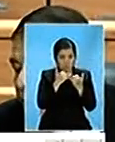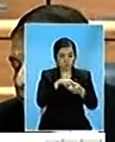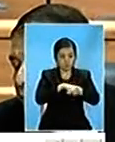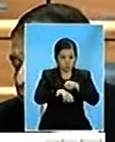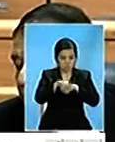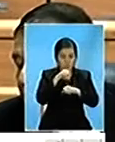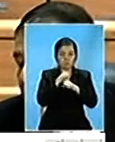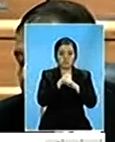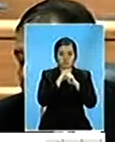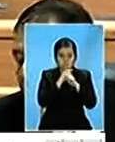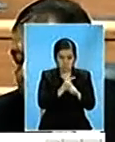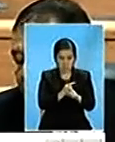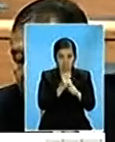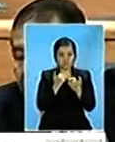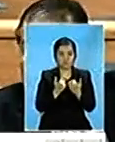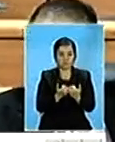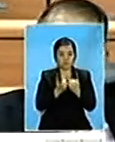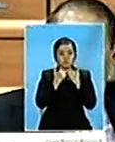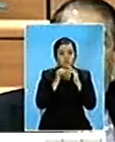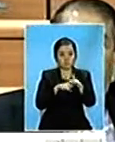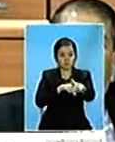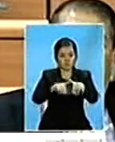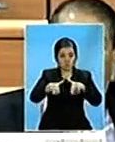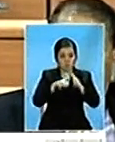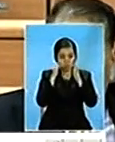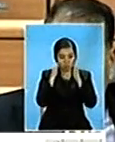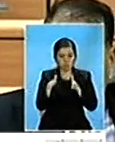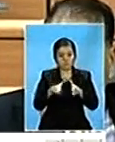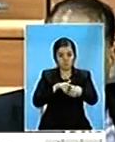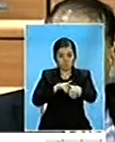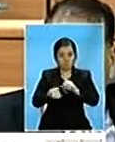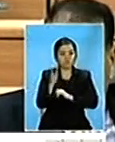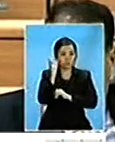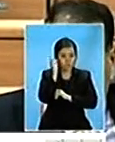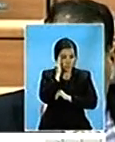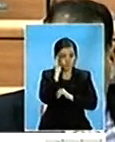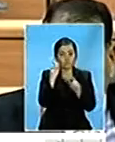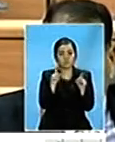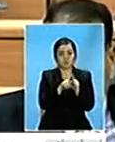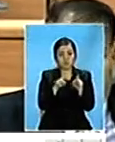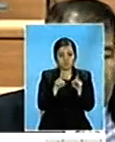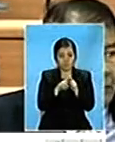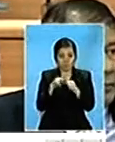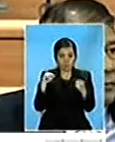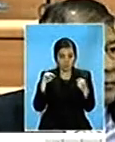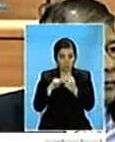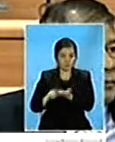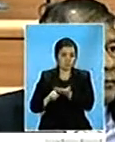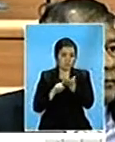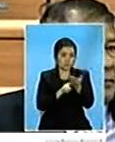ติและสมควรที่พี่น้องประชาชนจะได้รับทราบถึงข้อเสนอแนะ